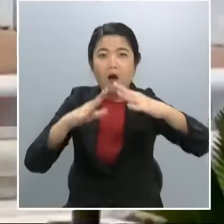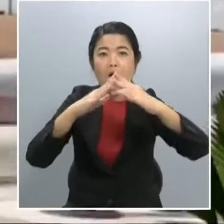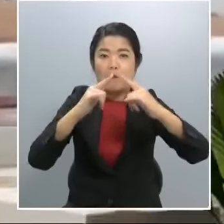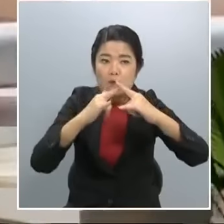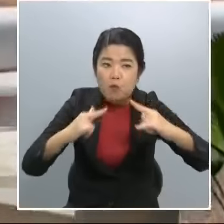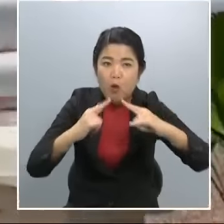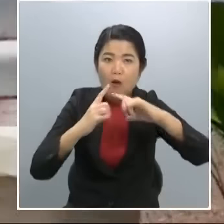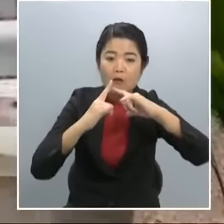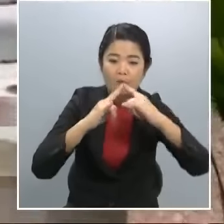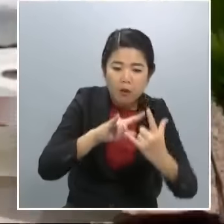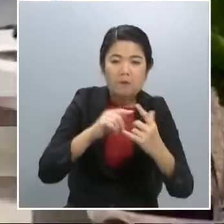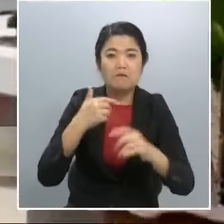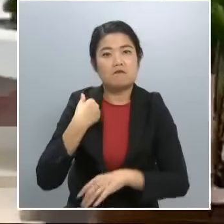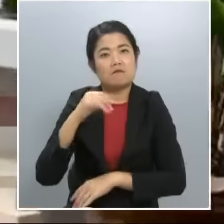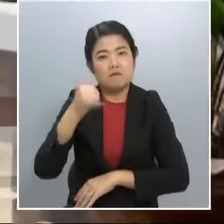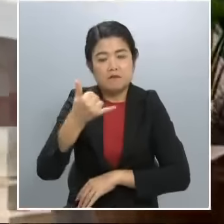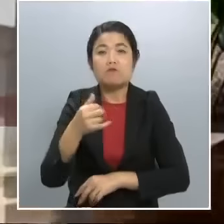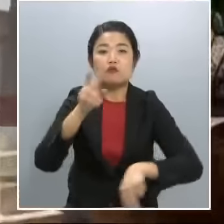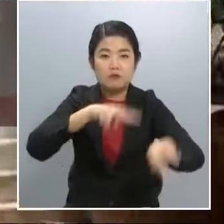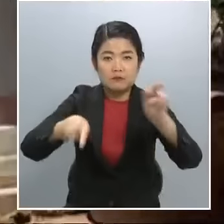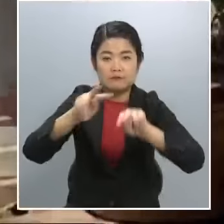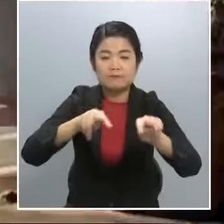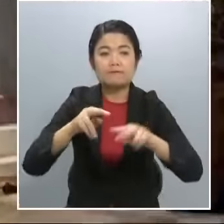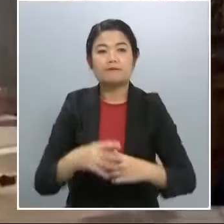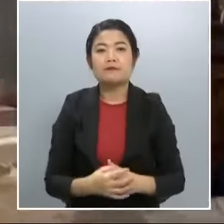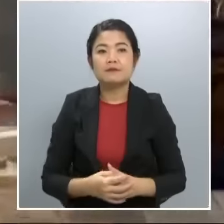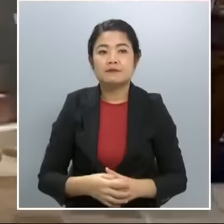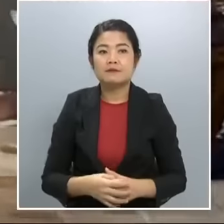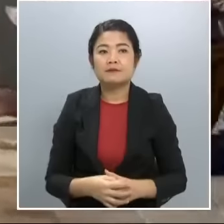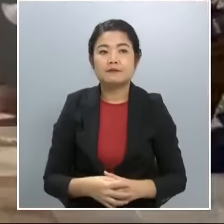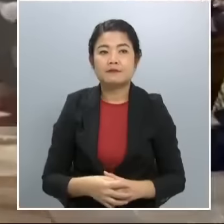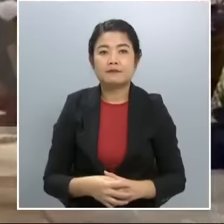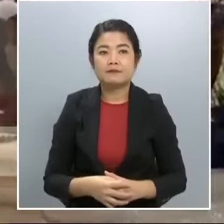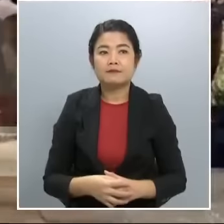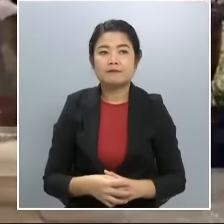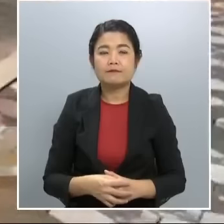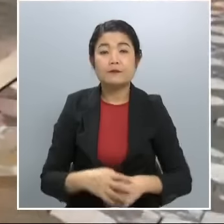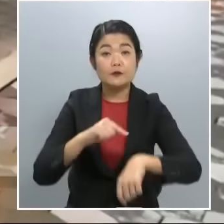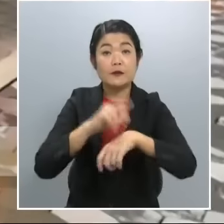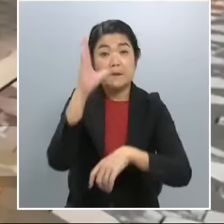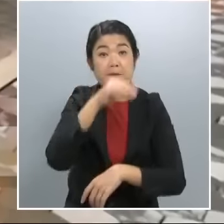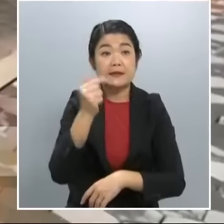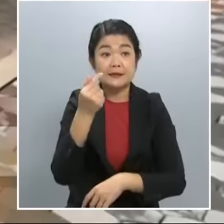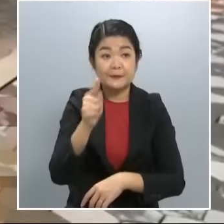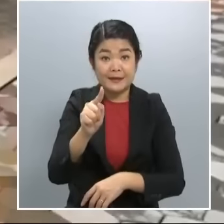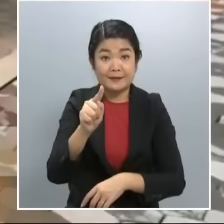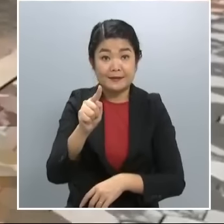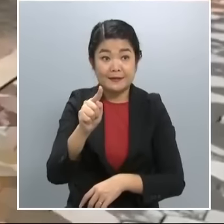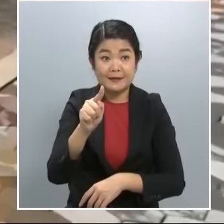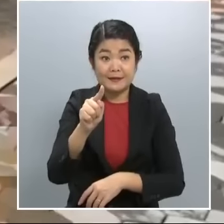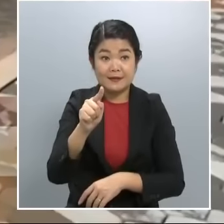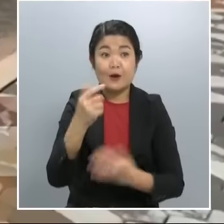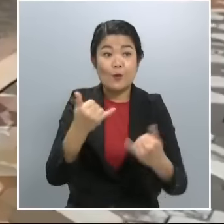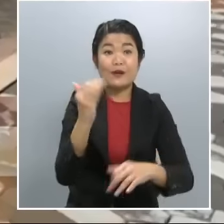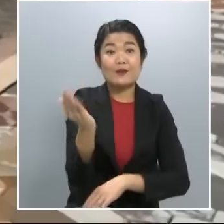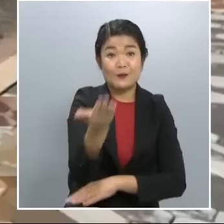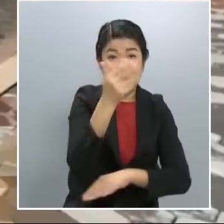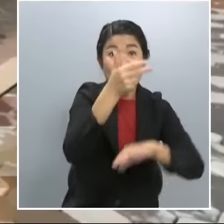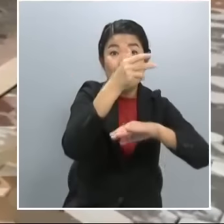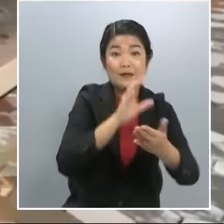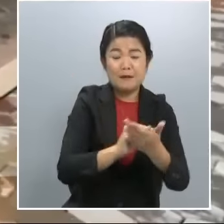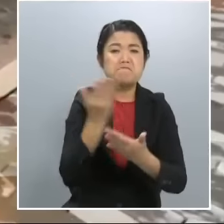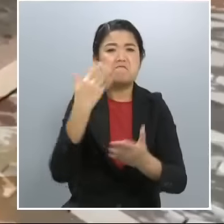หรือเปล่าท่านผู้ชมอ่า 23นที่ผ่านมาก่อนจะมาถึงภาพเช้าวันนี้เมื่อ